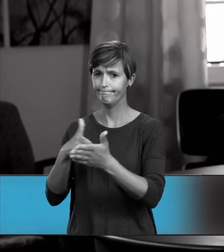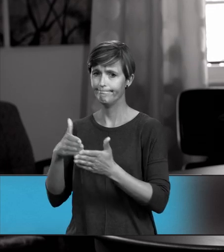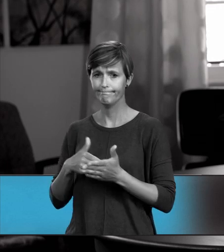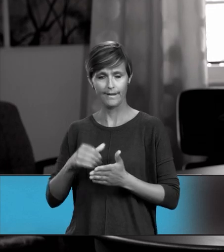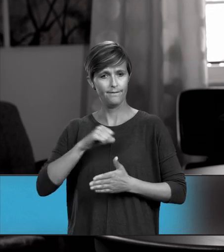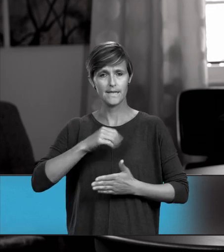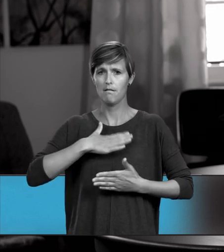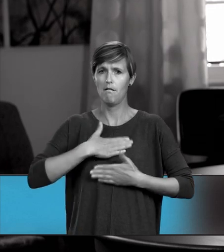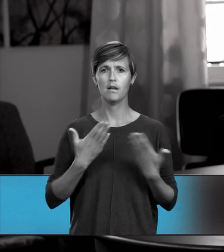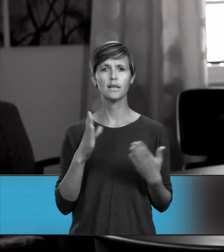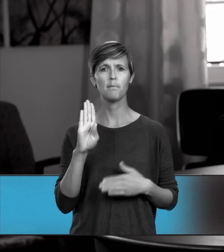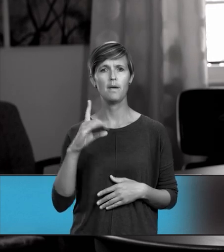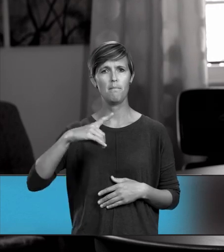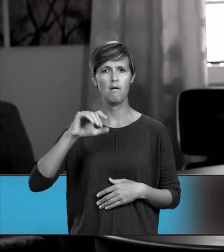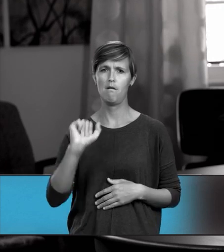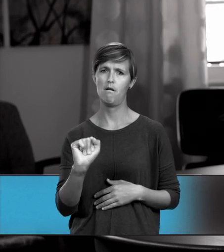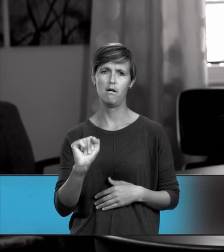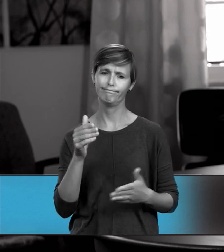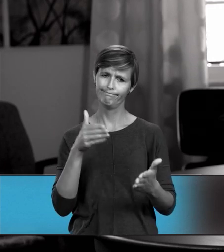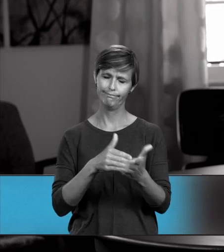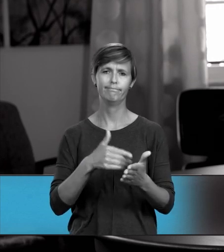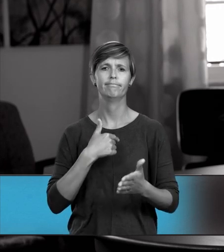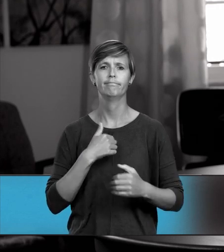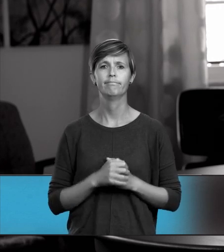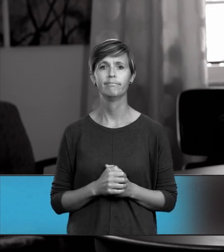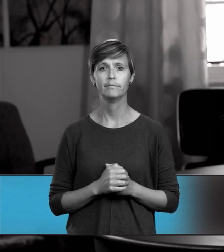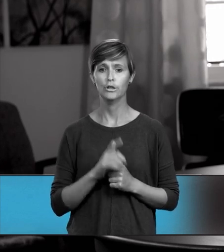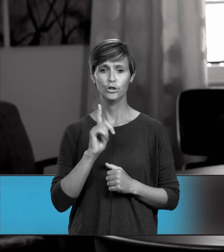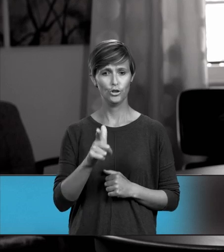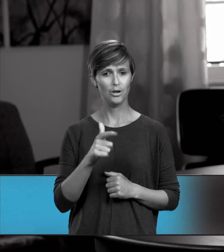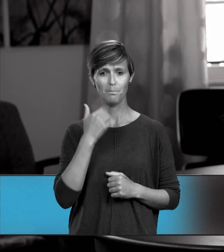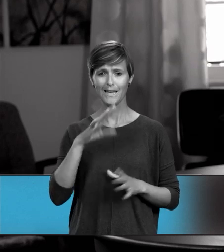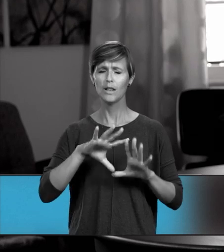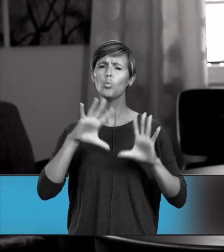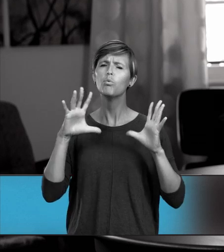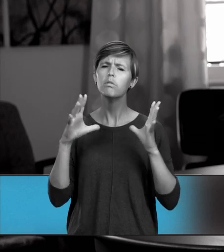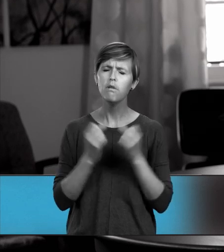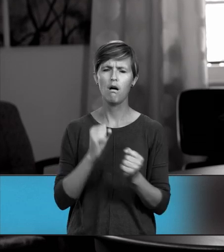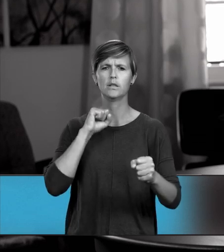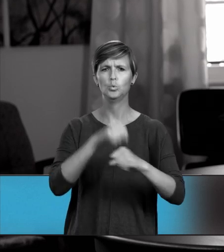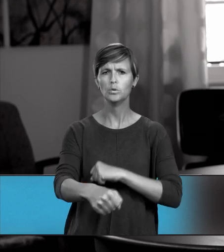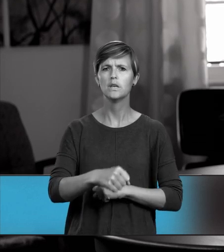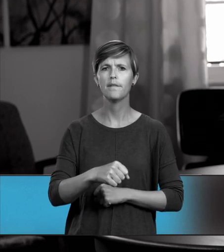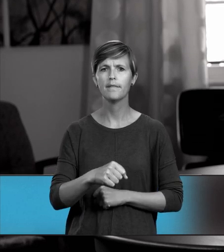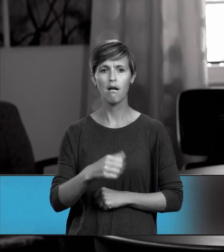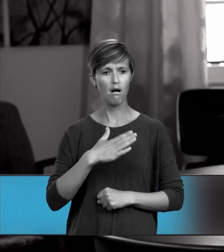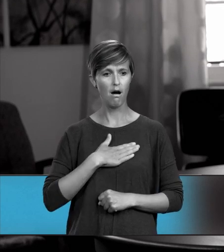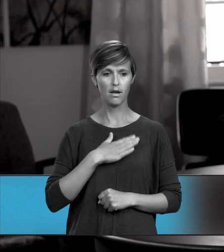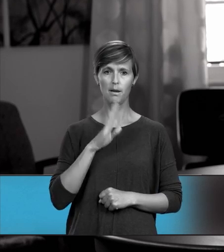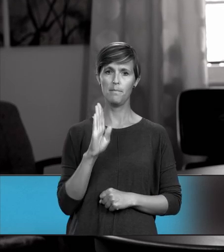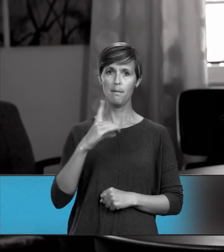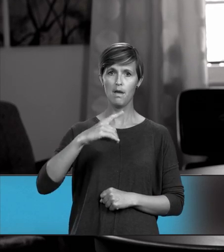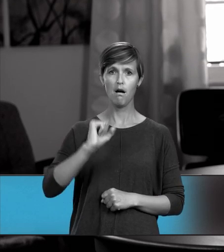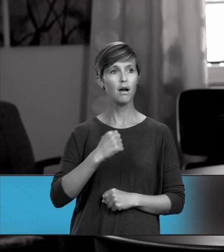ikke kunnet fått det en kabban til å gått opp. Det har ikke gått det uten BPA. Fordi at jeg har vært totalt utslitt.